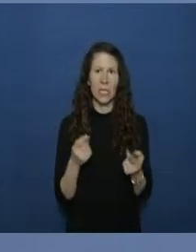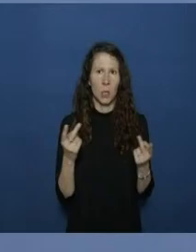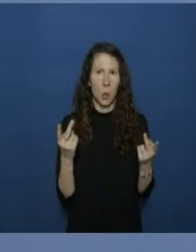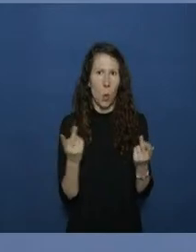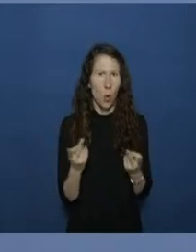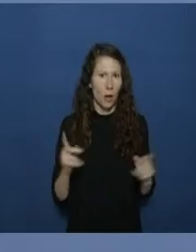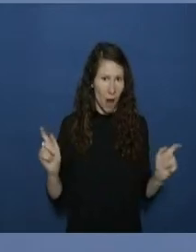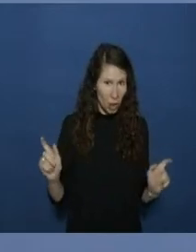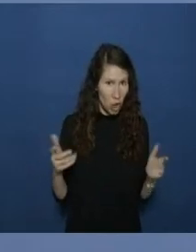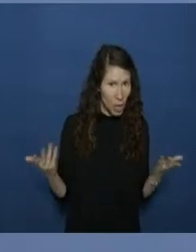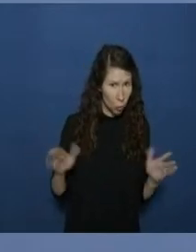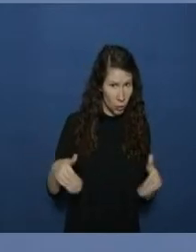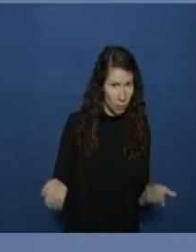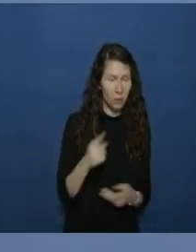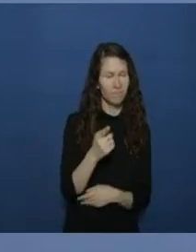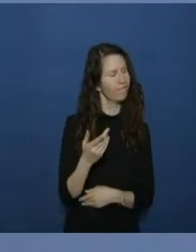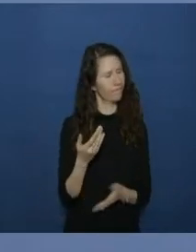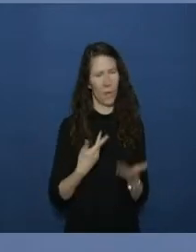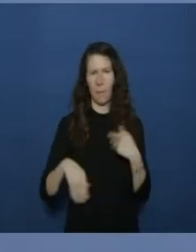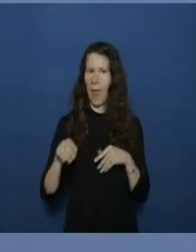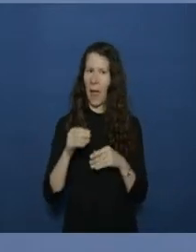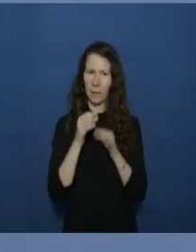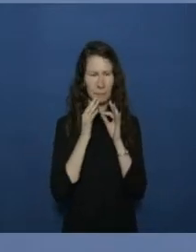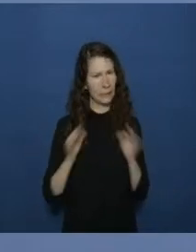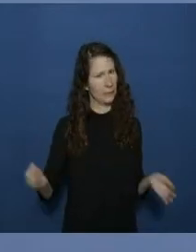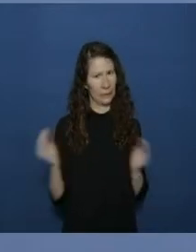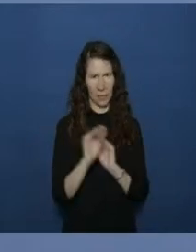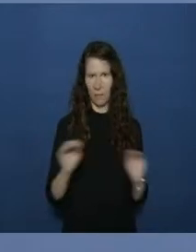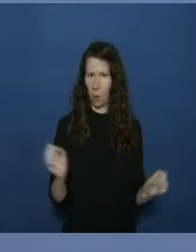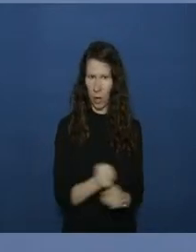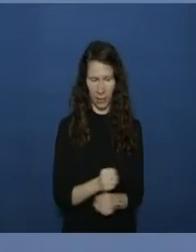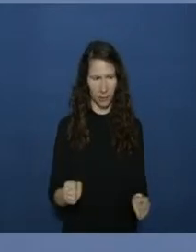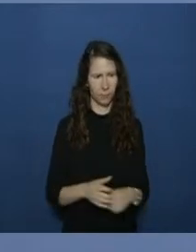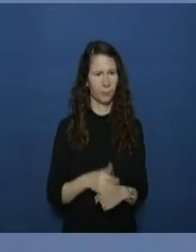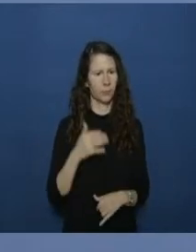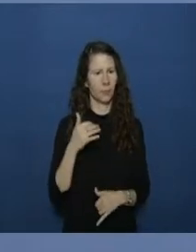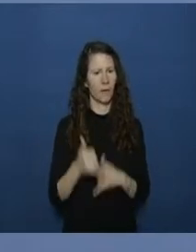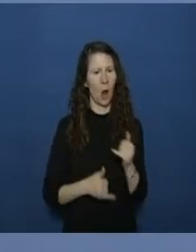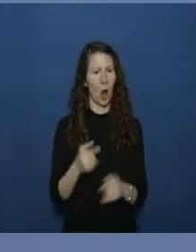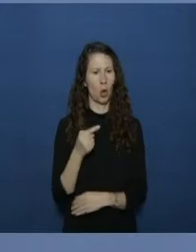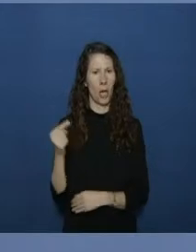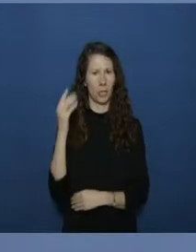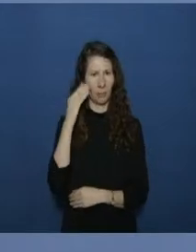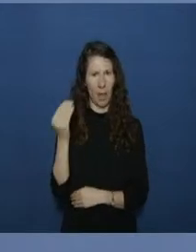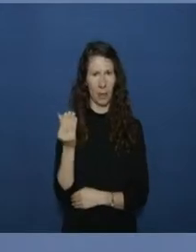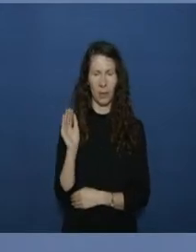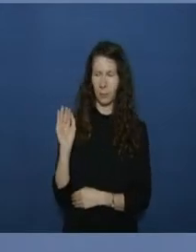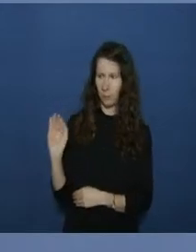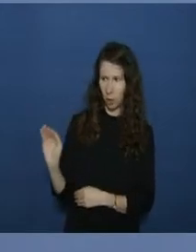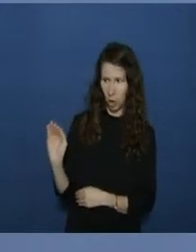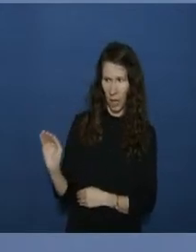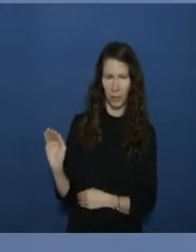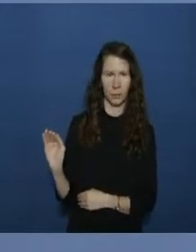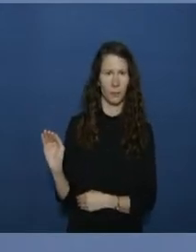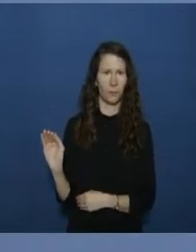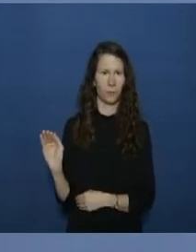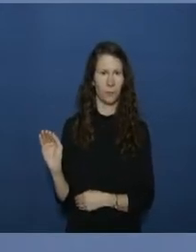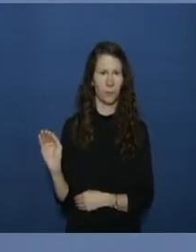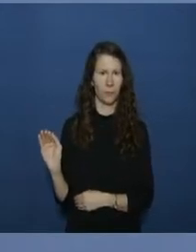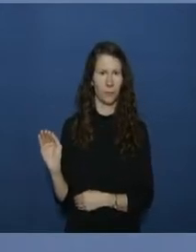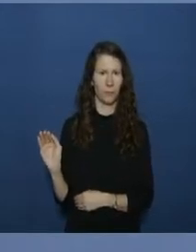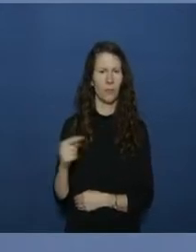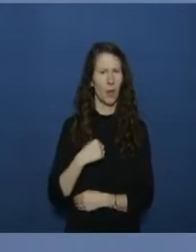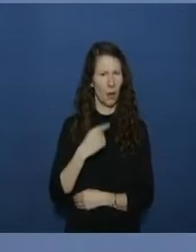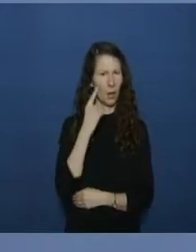näheren Angaben zu den Umständen machen. Frau Gleitzmann, sende ich nur die Nachricht von hier aus, dass ich jetzt davon ausgehe,